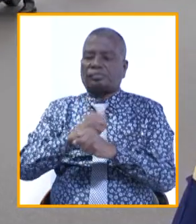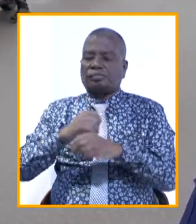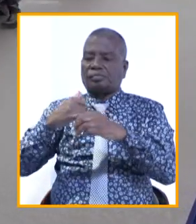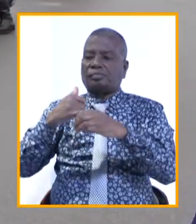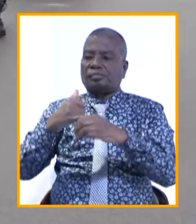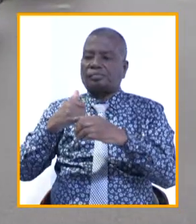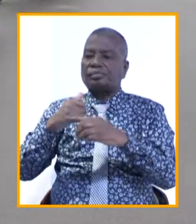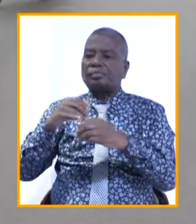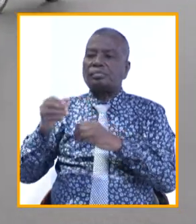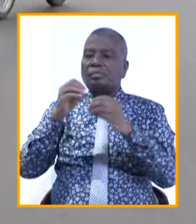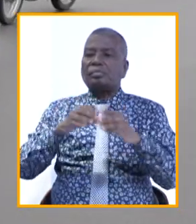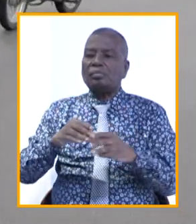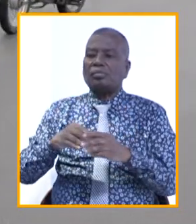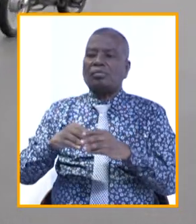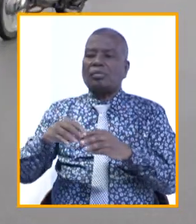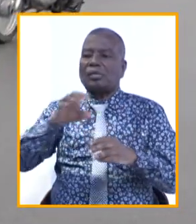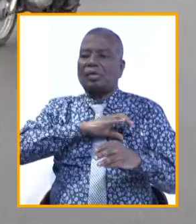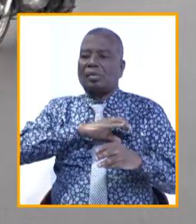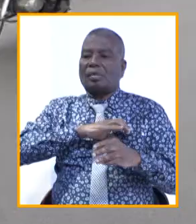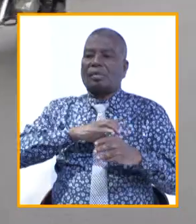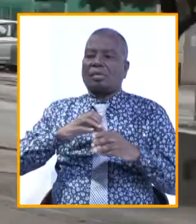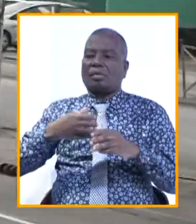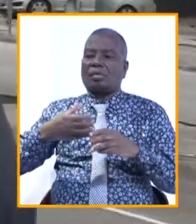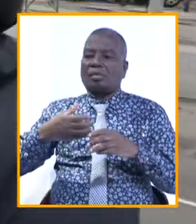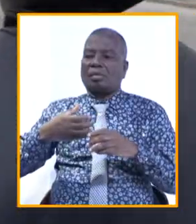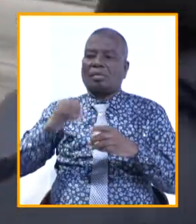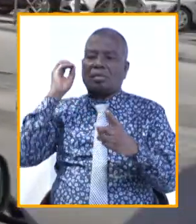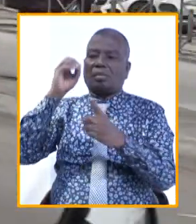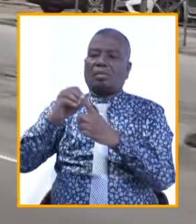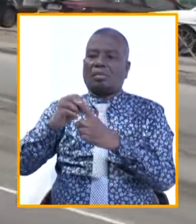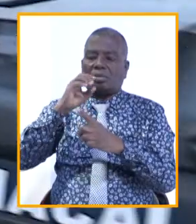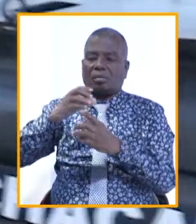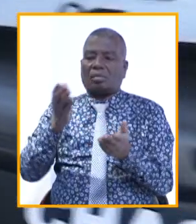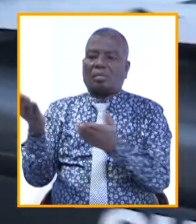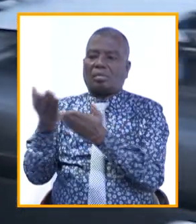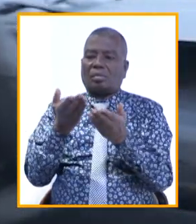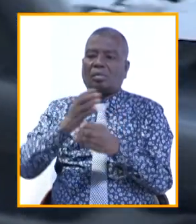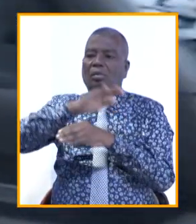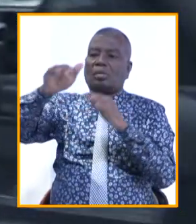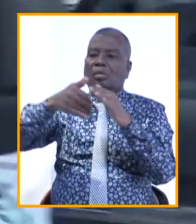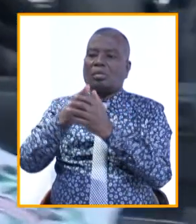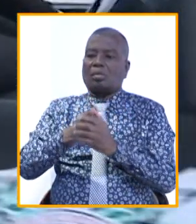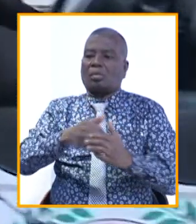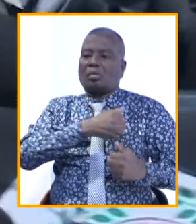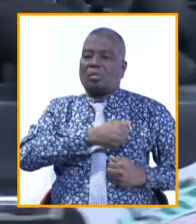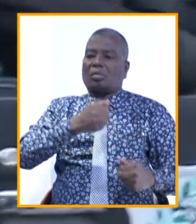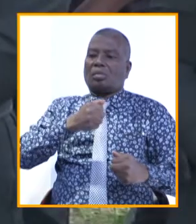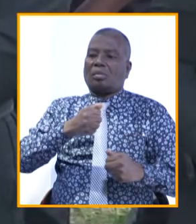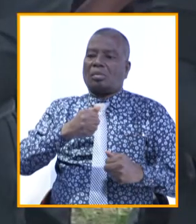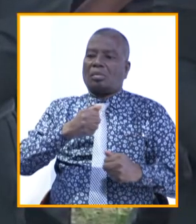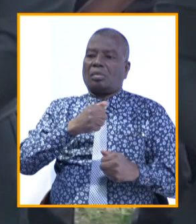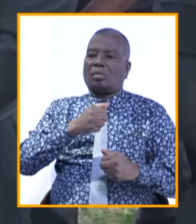7 a mis en œuvre la force de sécurité et de défense. L'objectif était d'amener l'ensemble des forces de sécurité et de